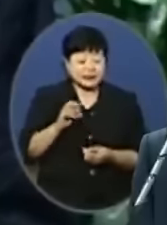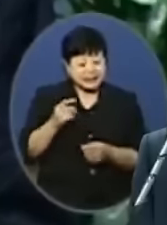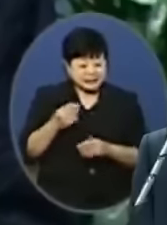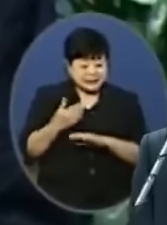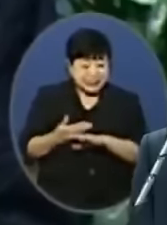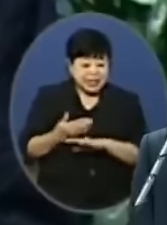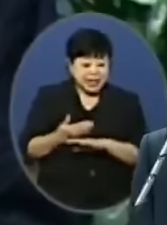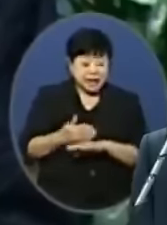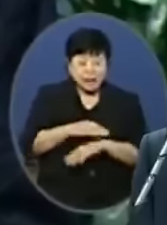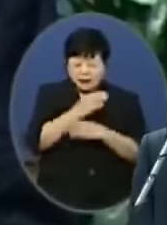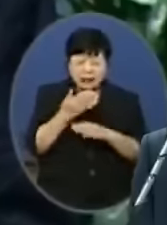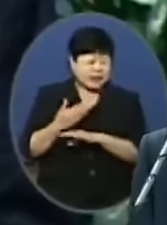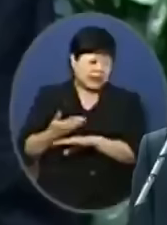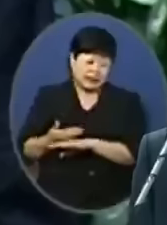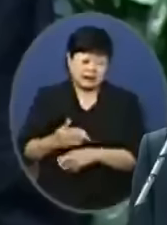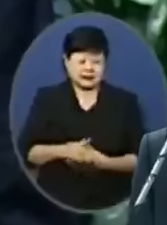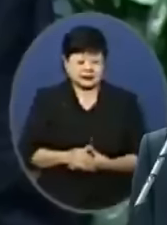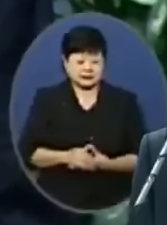말은 다 다릅니다.